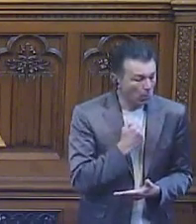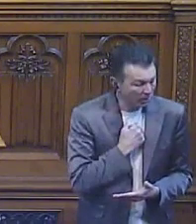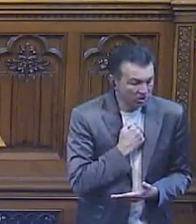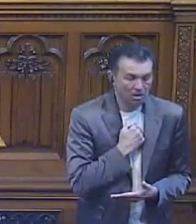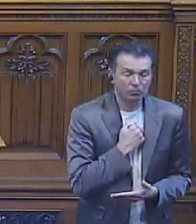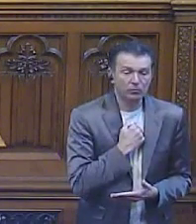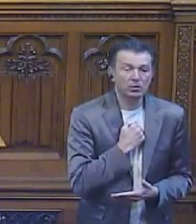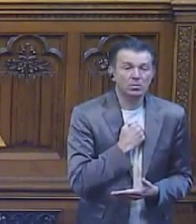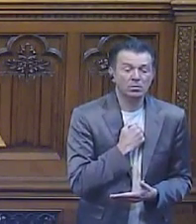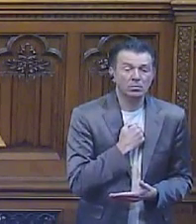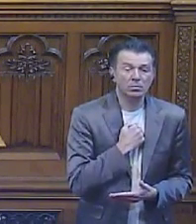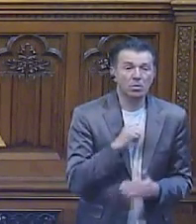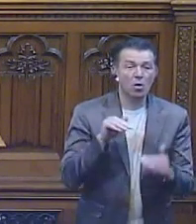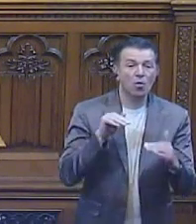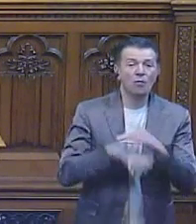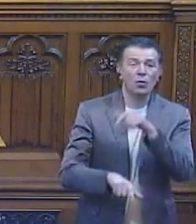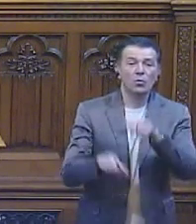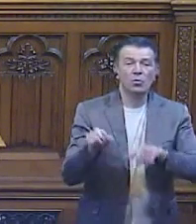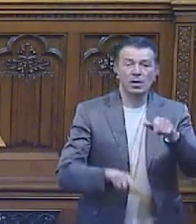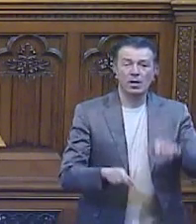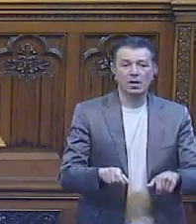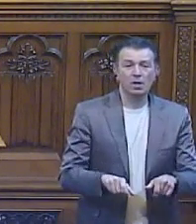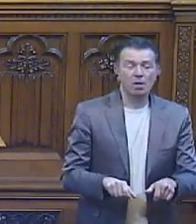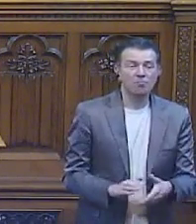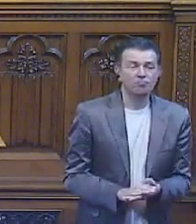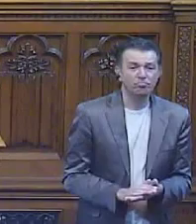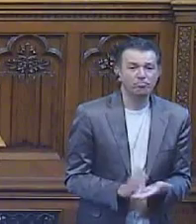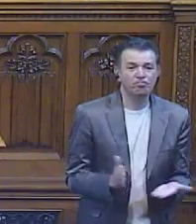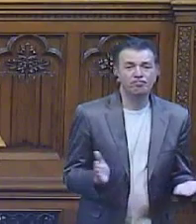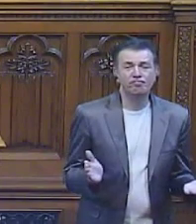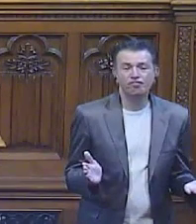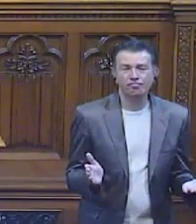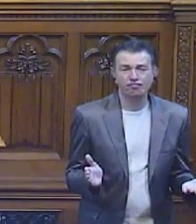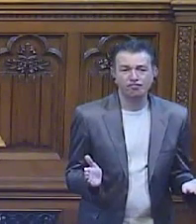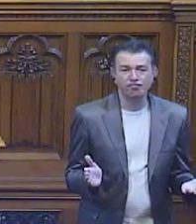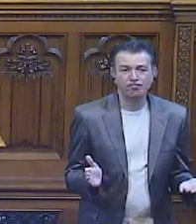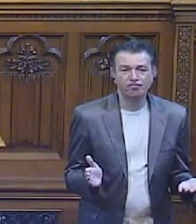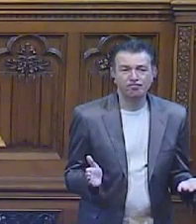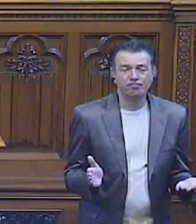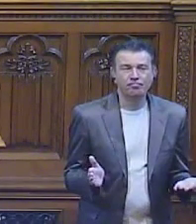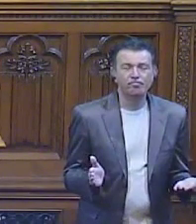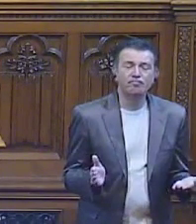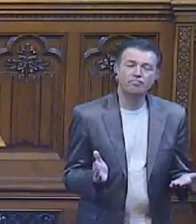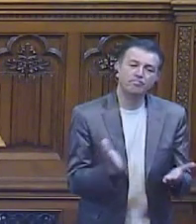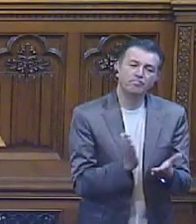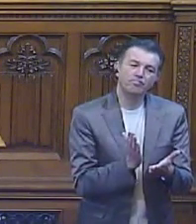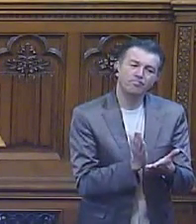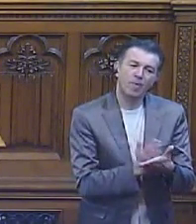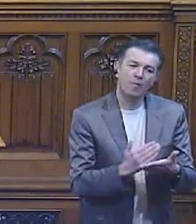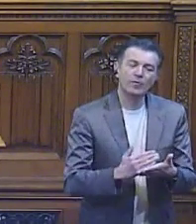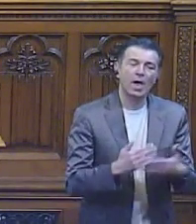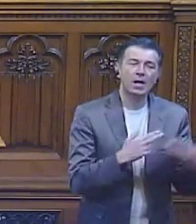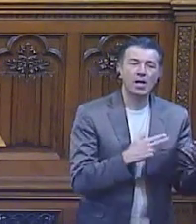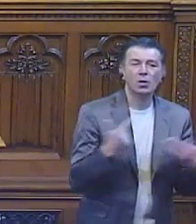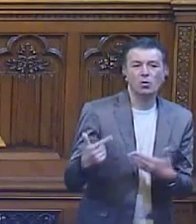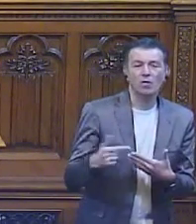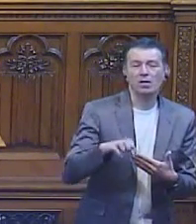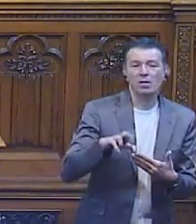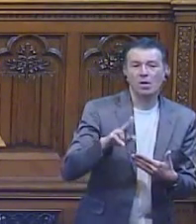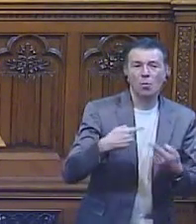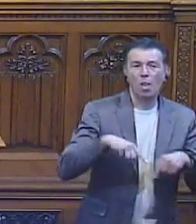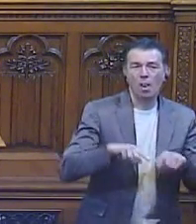nicht einmal geschafft, die Flüchtlinge auf 28 EU-Länder, diesen Juncker-Vorschlag, umzusetzen.